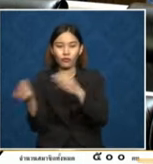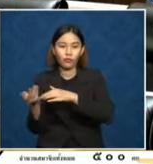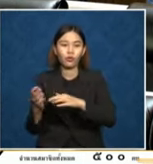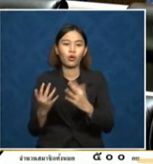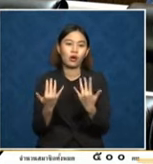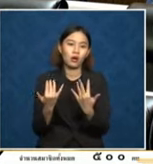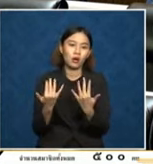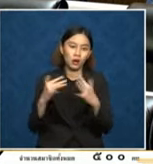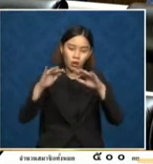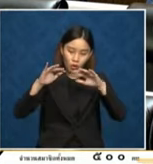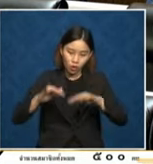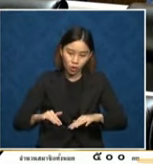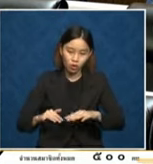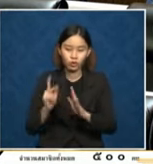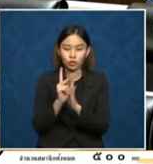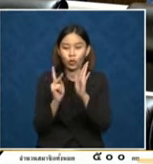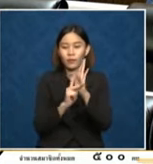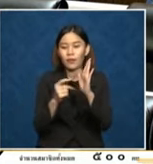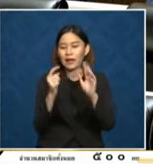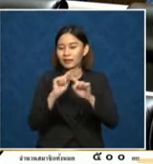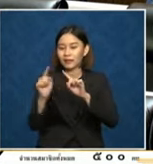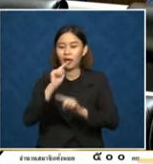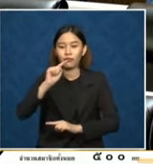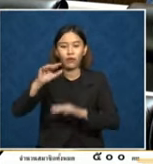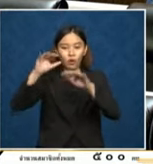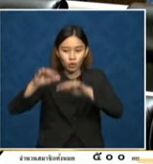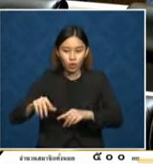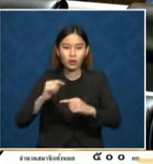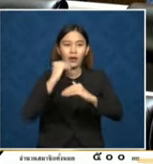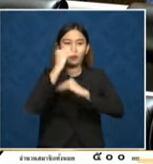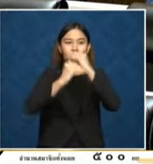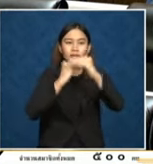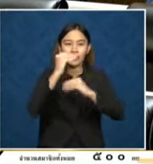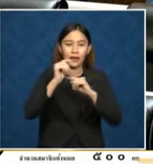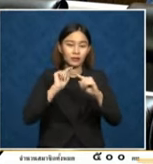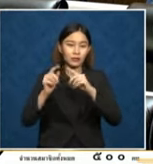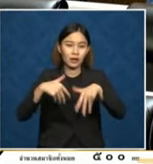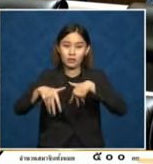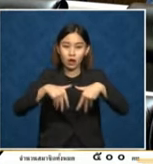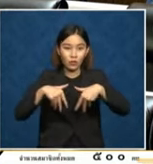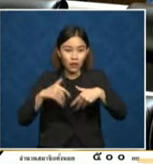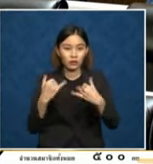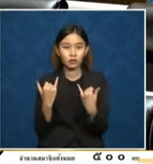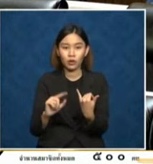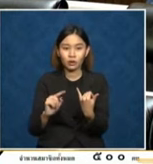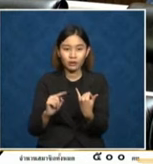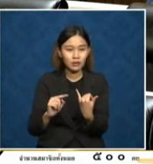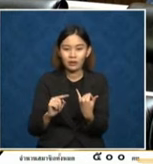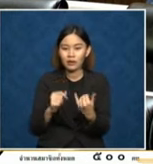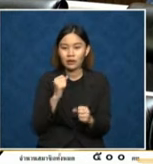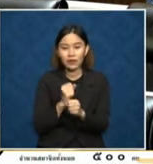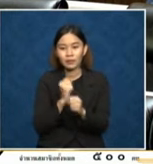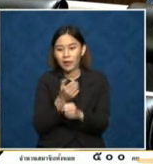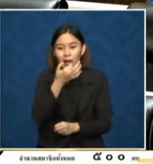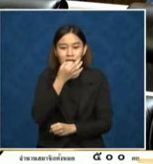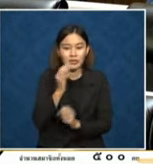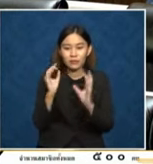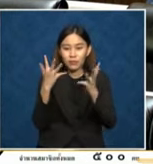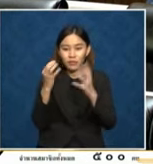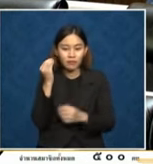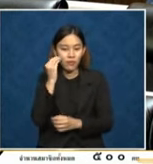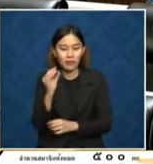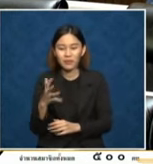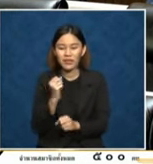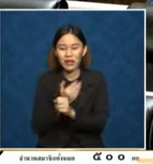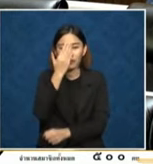ำเนินคดีอาญากับชาวบ้านไว้ก่อนนะครับงานพัฒนาการพัฒนาชาวบ้านไม่มีที่ยืนไม่มีที่อยู่ไม่มีที่กินก็ทำไปทำไ